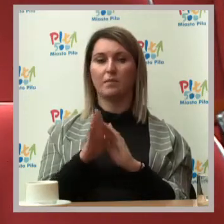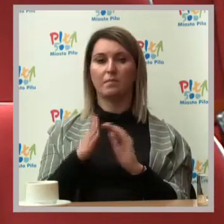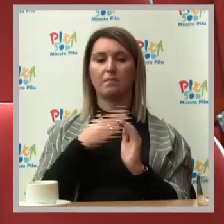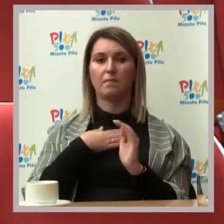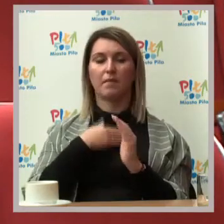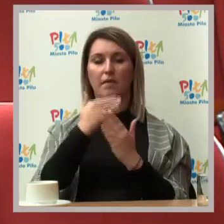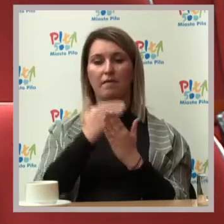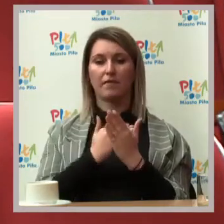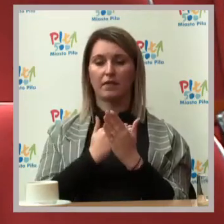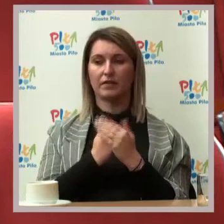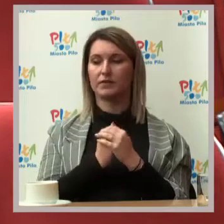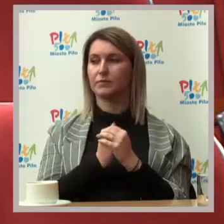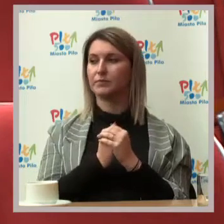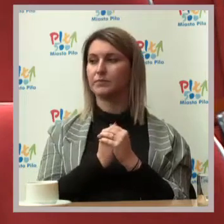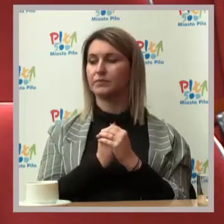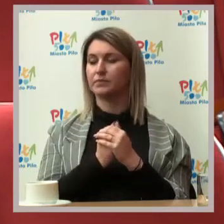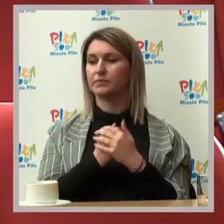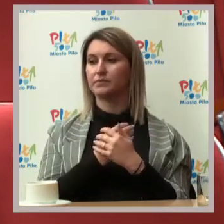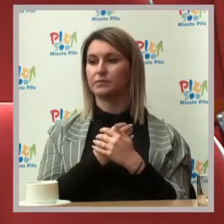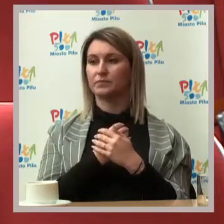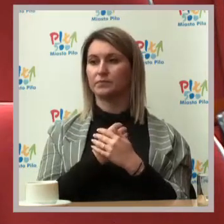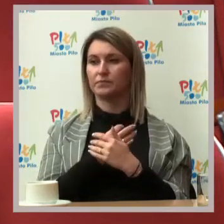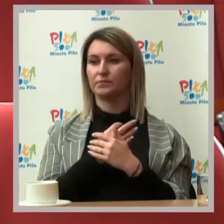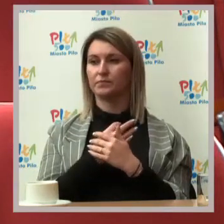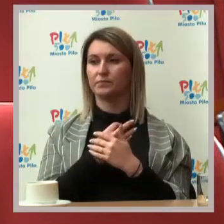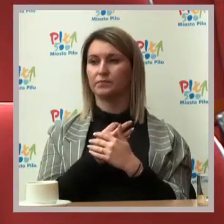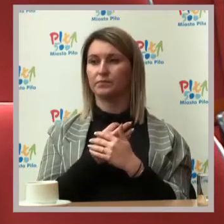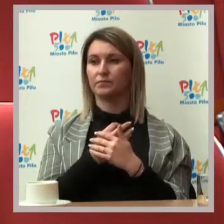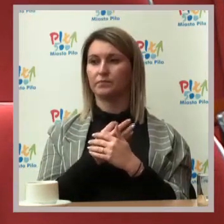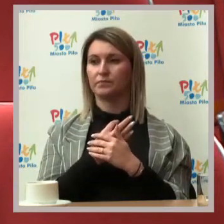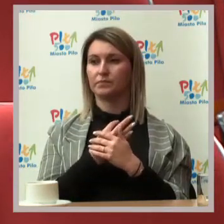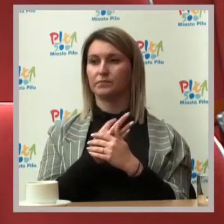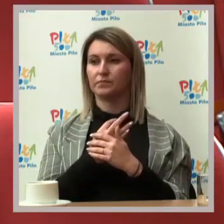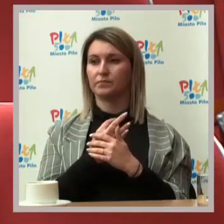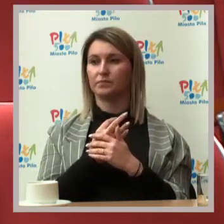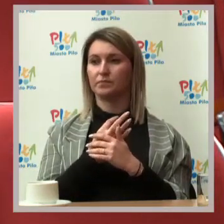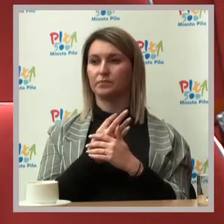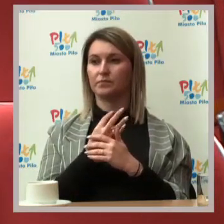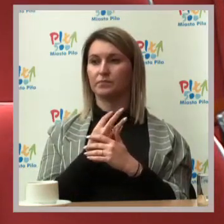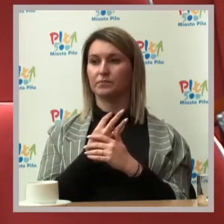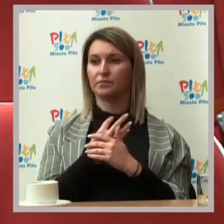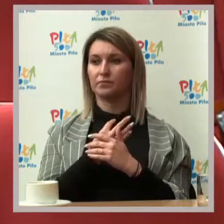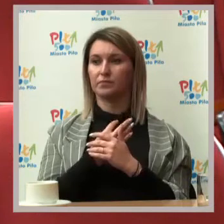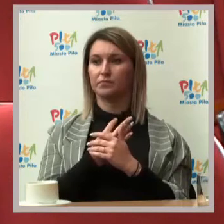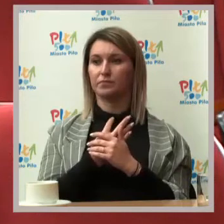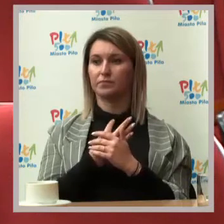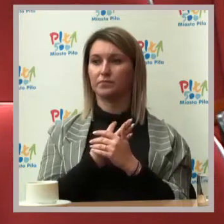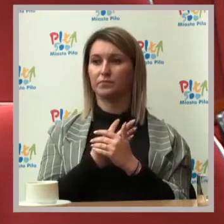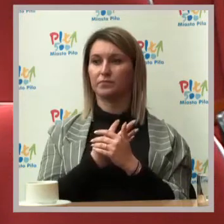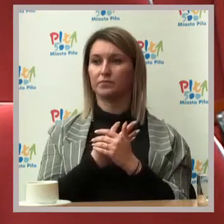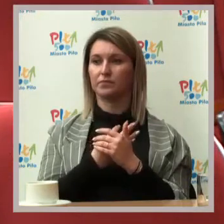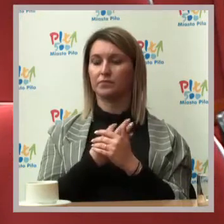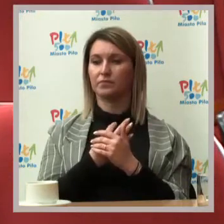przedsięwzięć realizowanych w kolejnych latach i w tym przypadku również to zadanie ma swoje miejsce z nakładami finansowymi łącznymi do